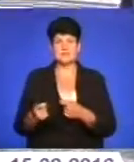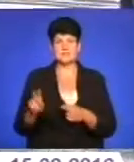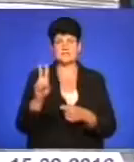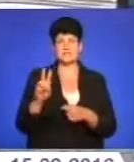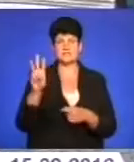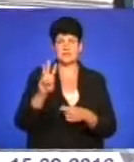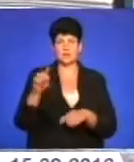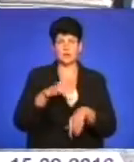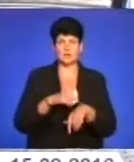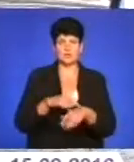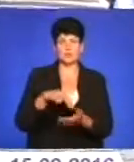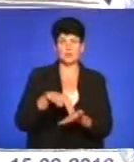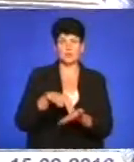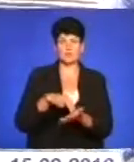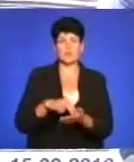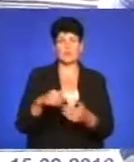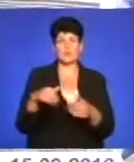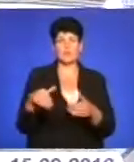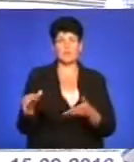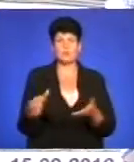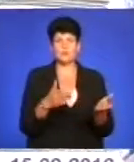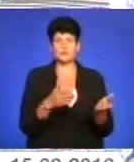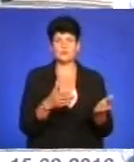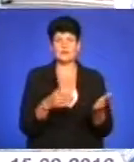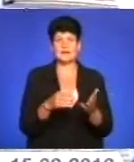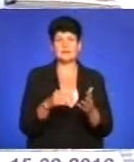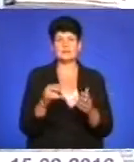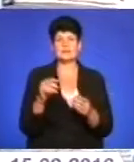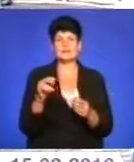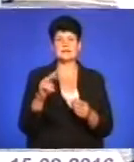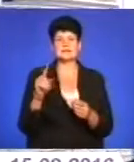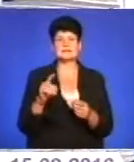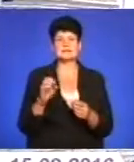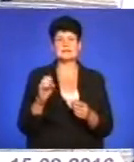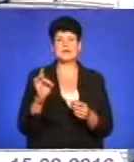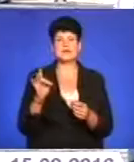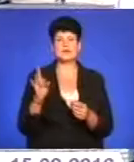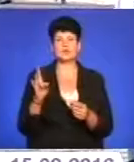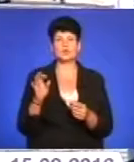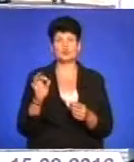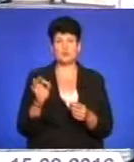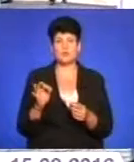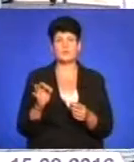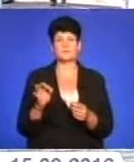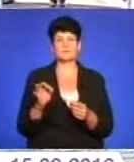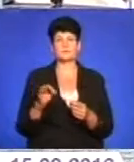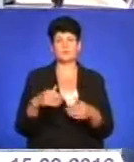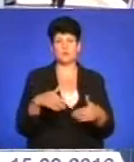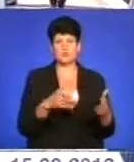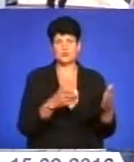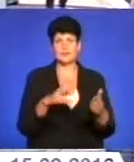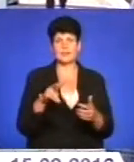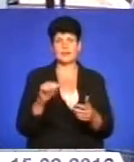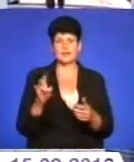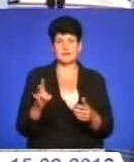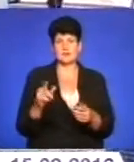2-3 години стоїмо, пропускають зерном з Лановець, товарняк, а люди можуть паритися в вагонах, почекати. Що це